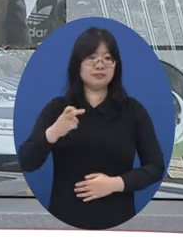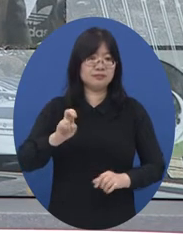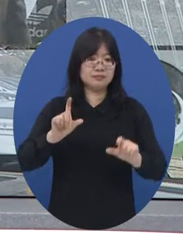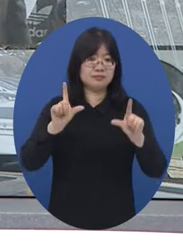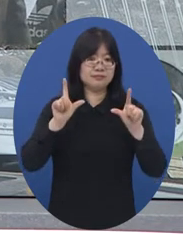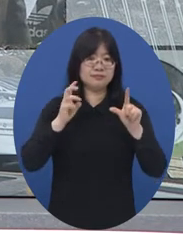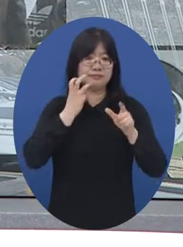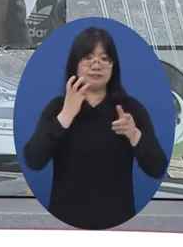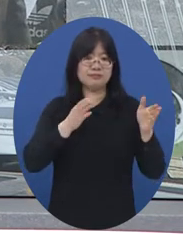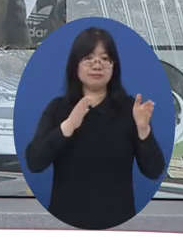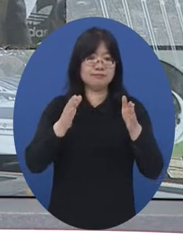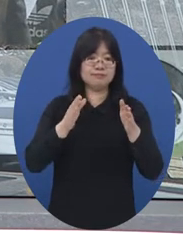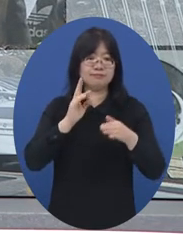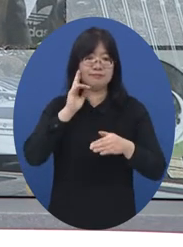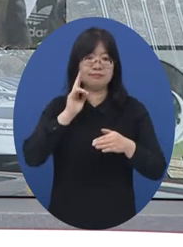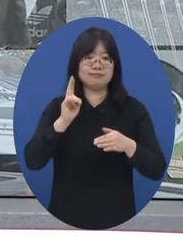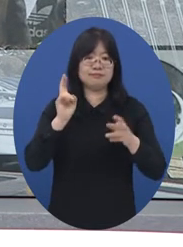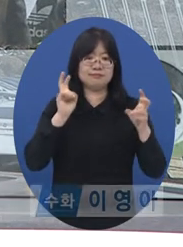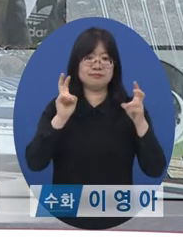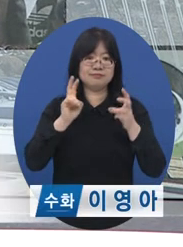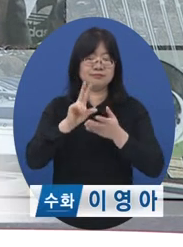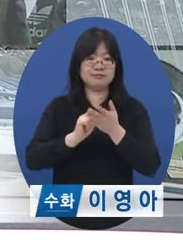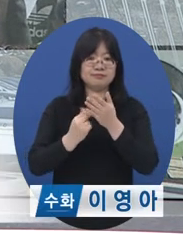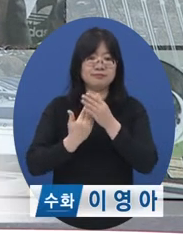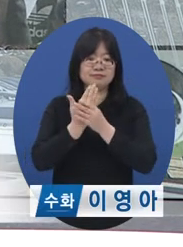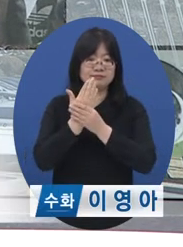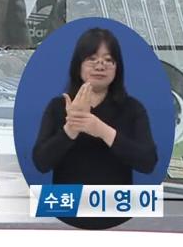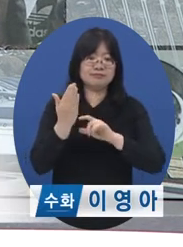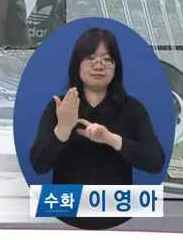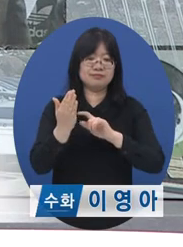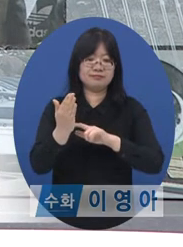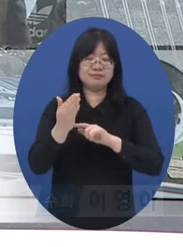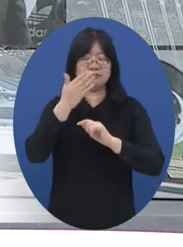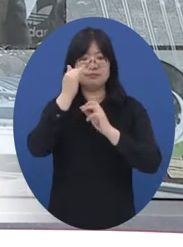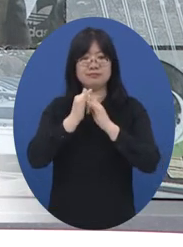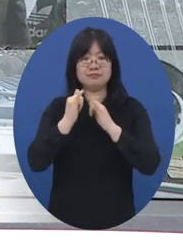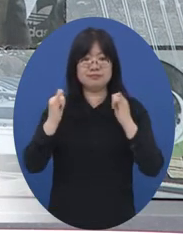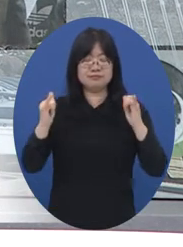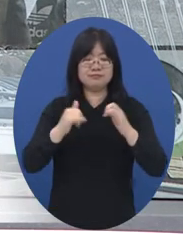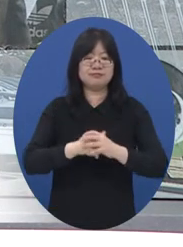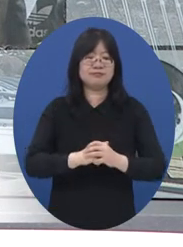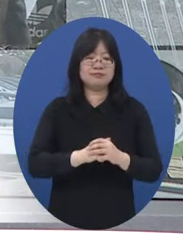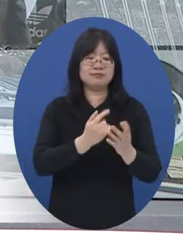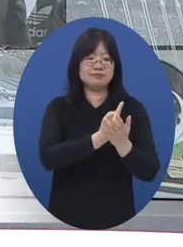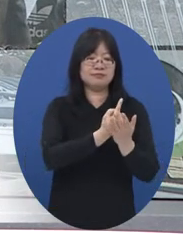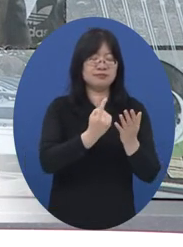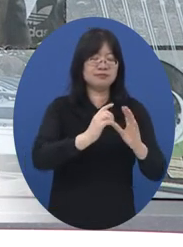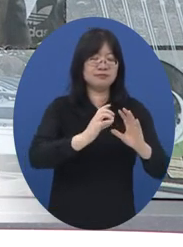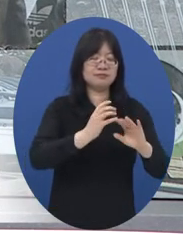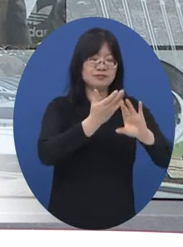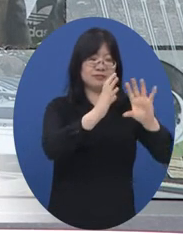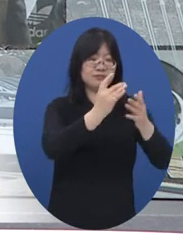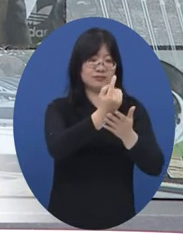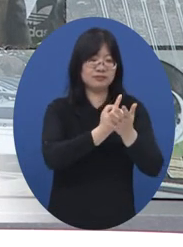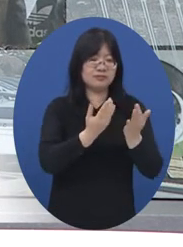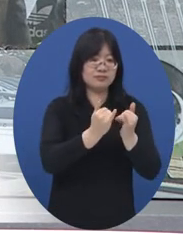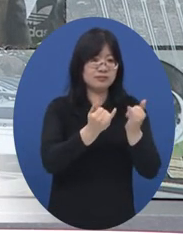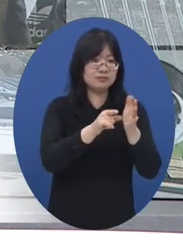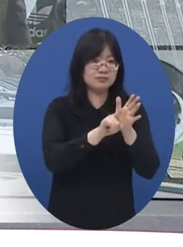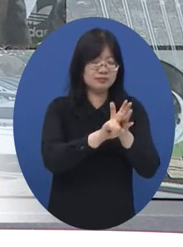2020년 경기도는 극심한 취업난에 시달리는 3년과 노동 권익 사각지대 노의 이동 노동자를 위한 정책을 본격적으로